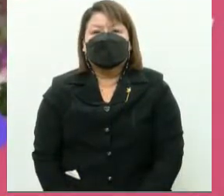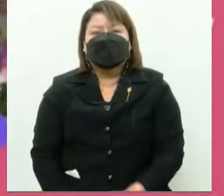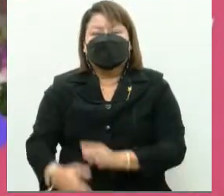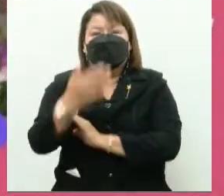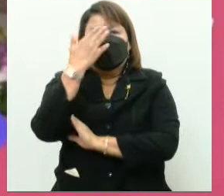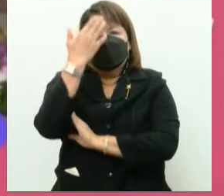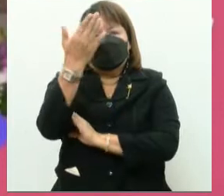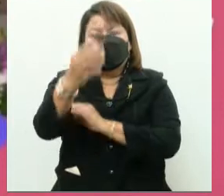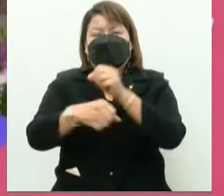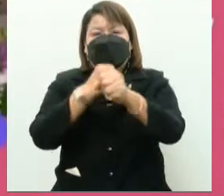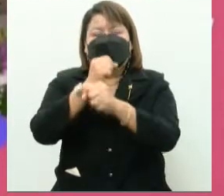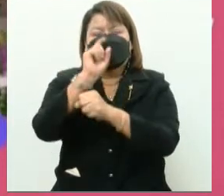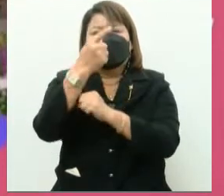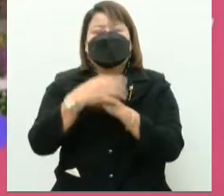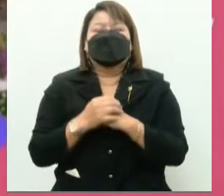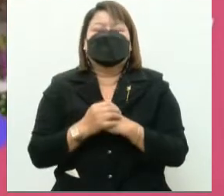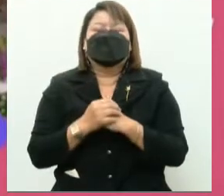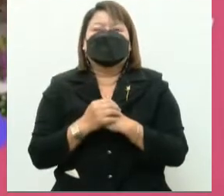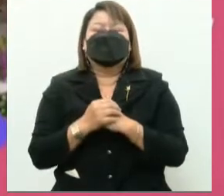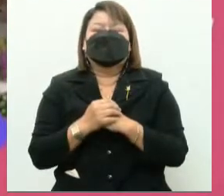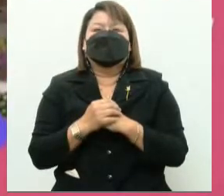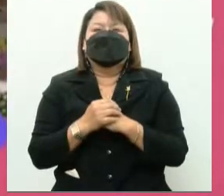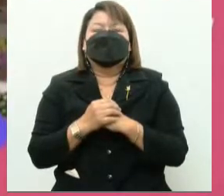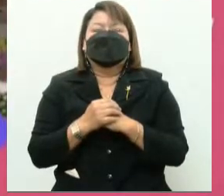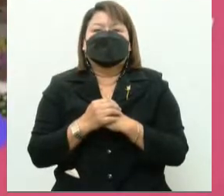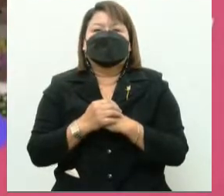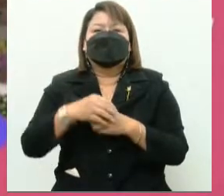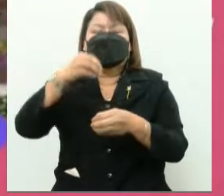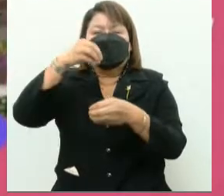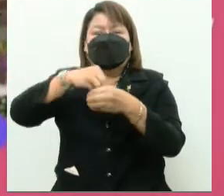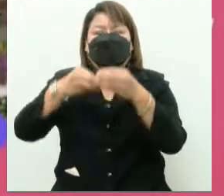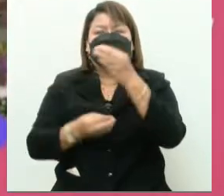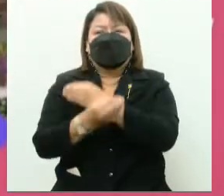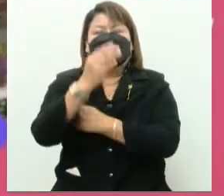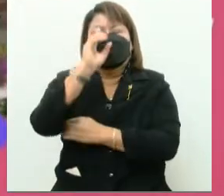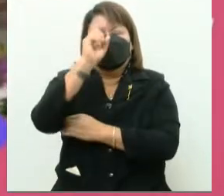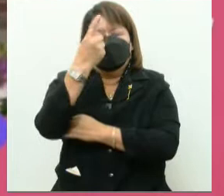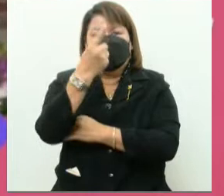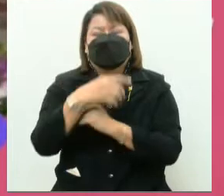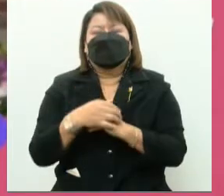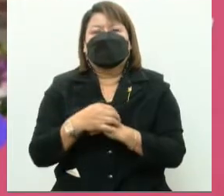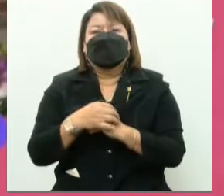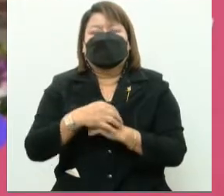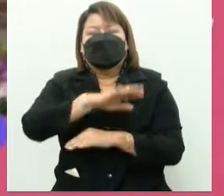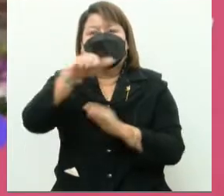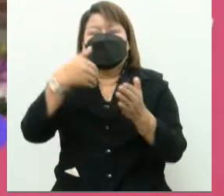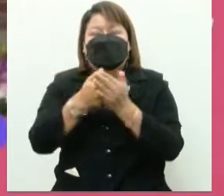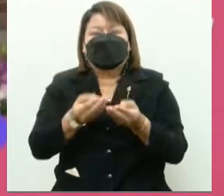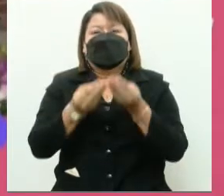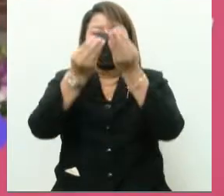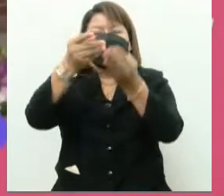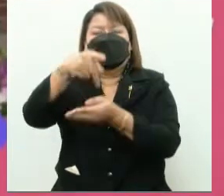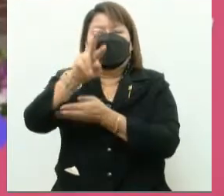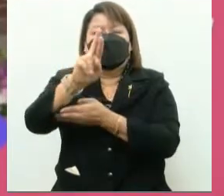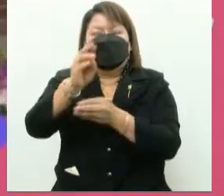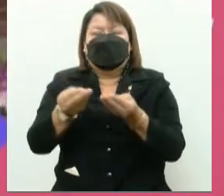ดีปีใหม่ค่ะในวาระดีถีขึ้นปีใหม่พวกเราขออวยพร